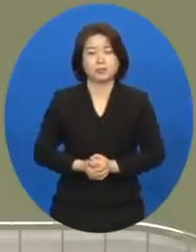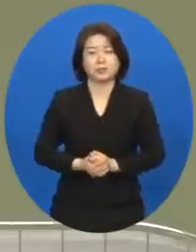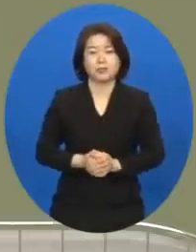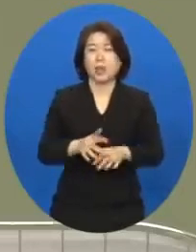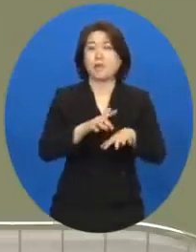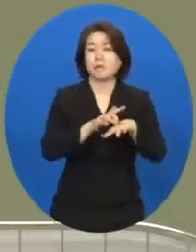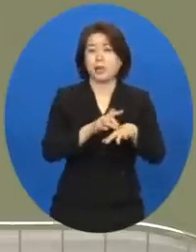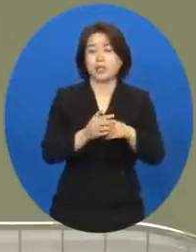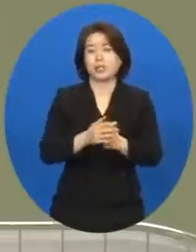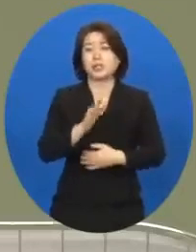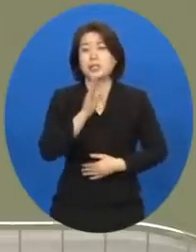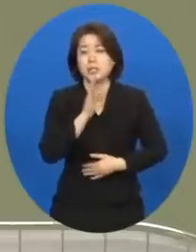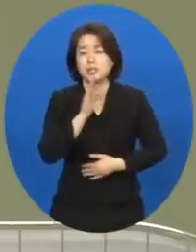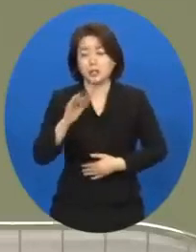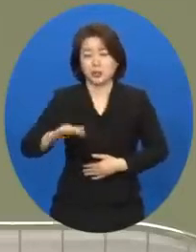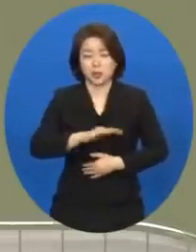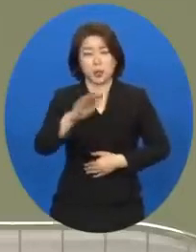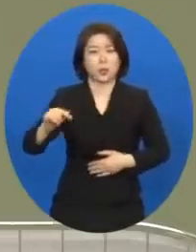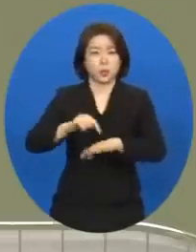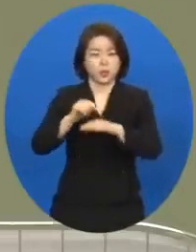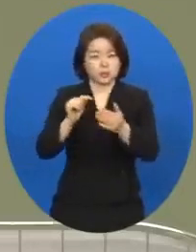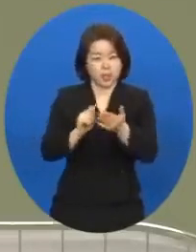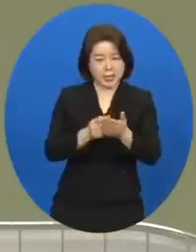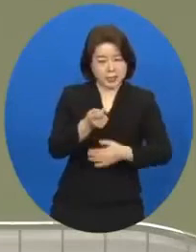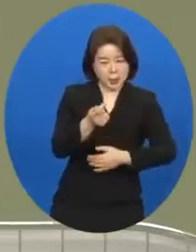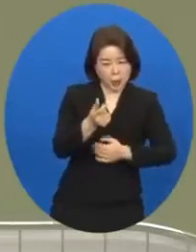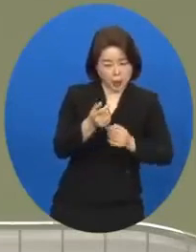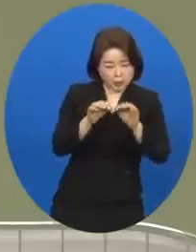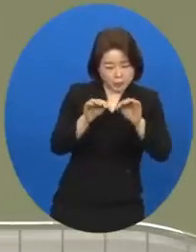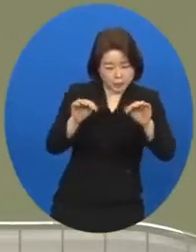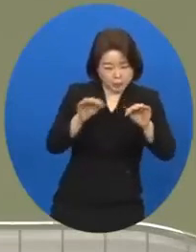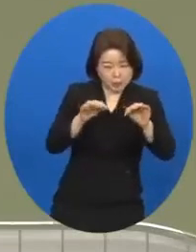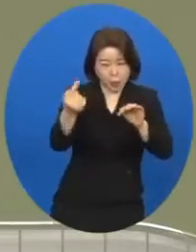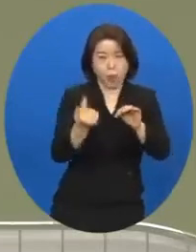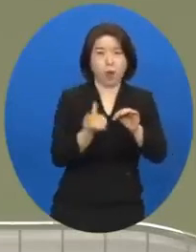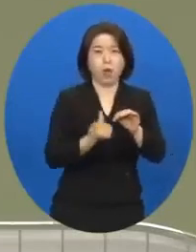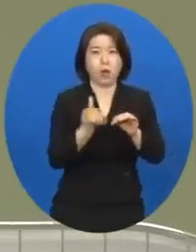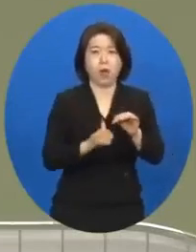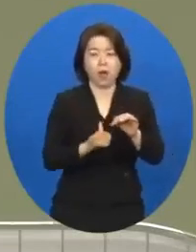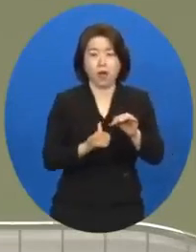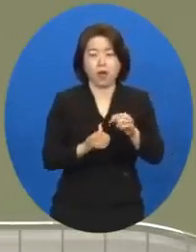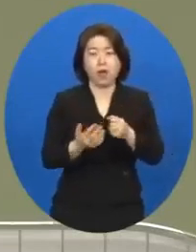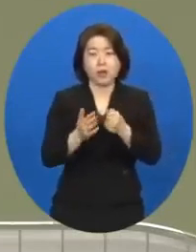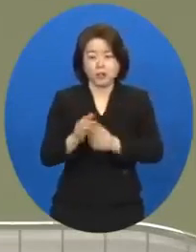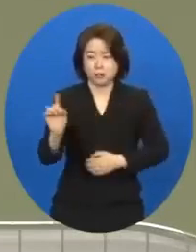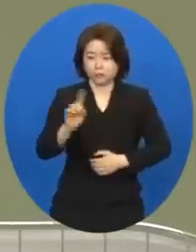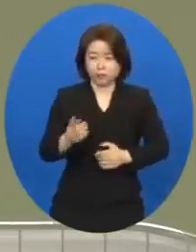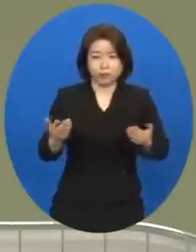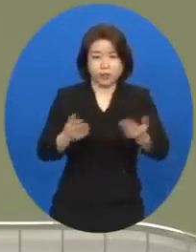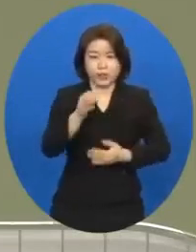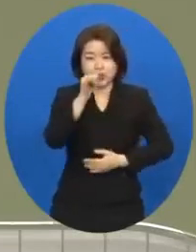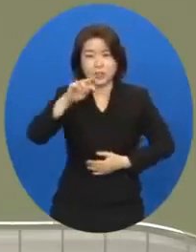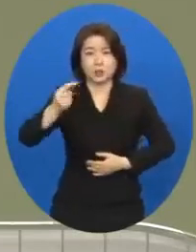마귀는 실제로 우리의 마음에 틈만 있으면 들어옵니다. 그래서 무슨 일이 있어도